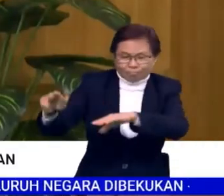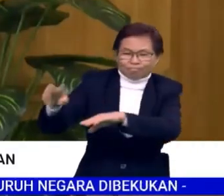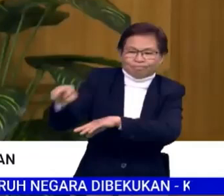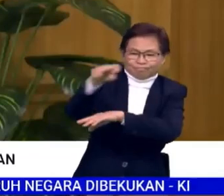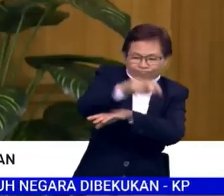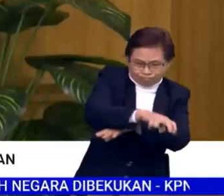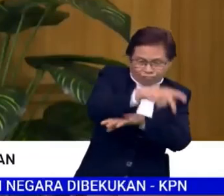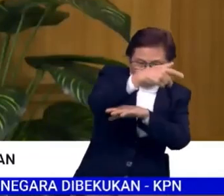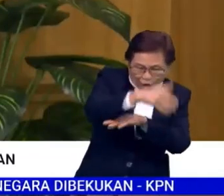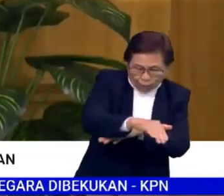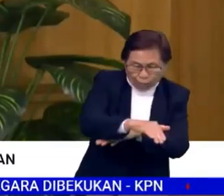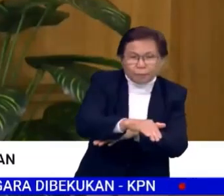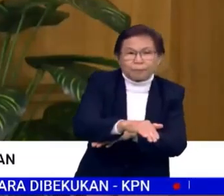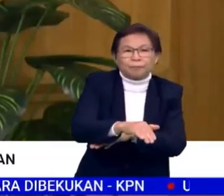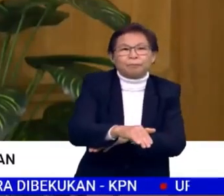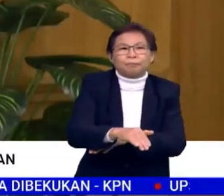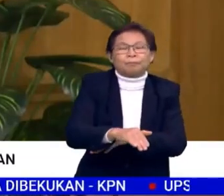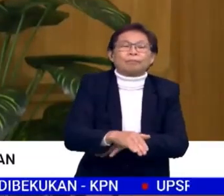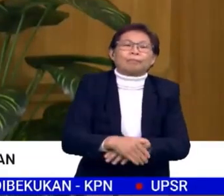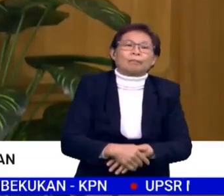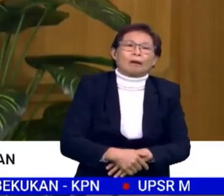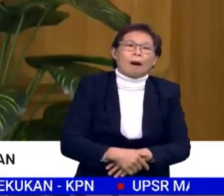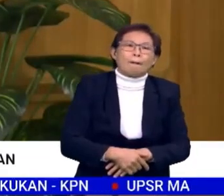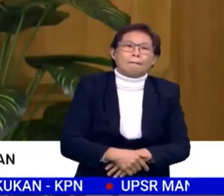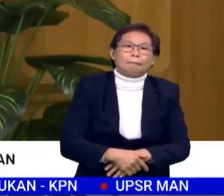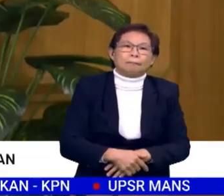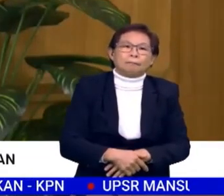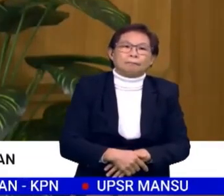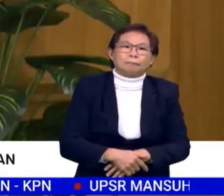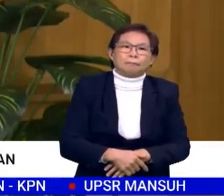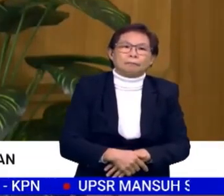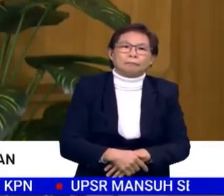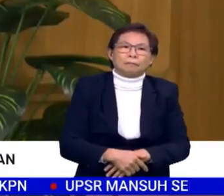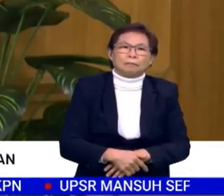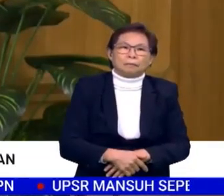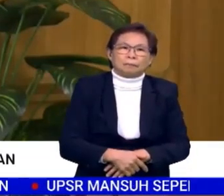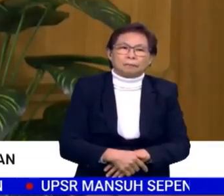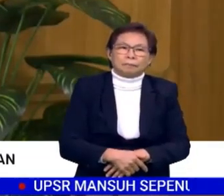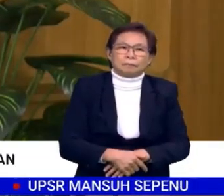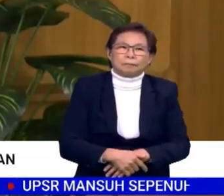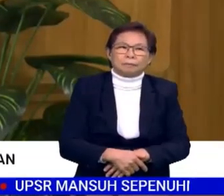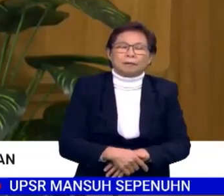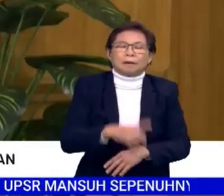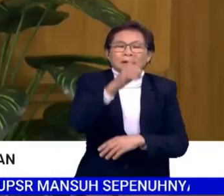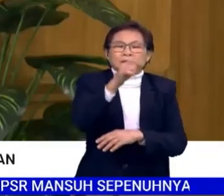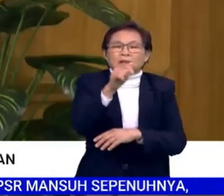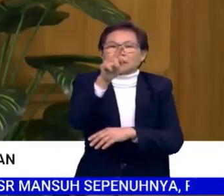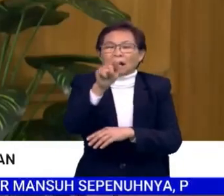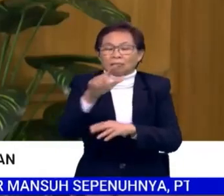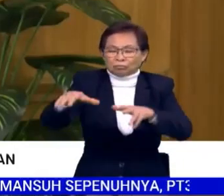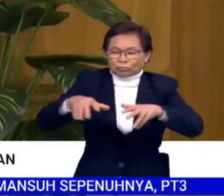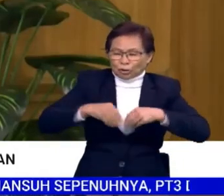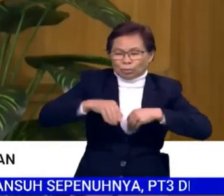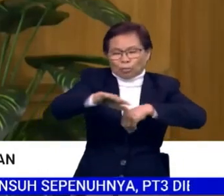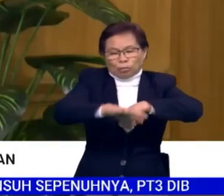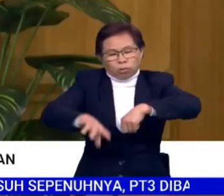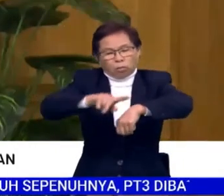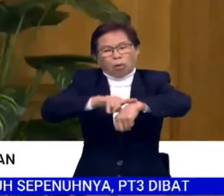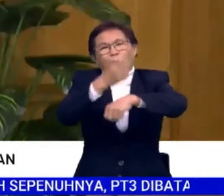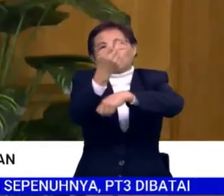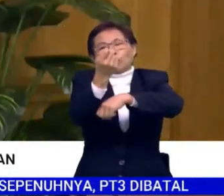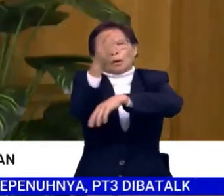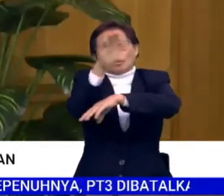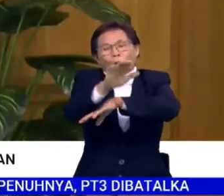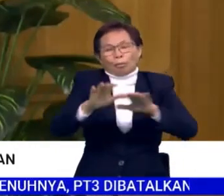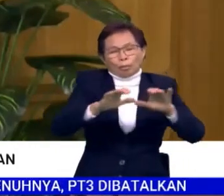verifikasi dijalankan. Data dari semua negeri diterima selewat-lewatnya pada jam 12 tengah hari oleh pasukan